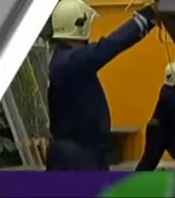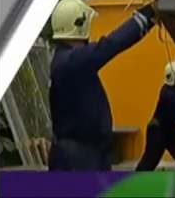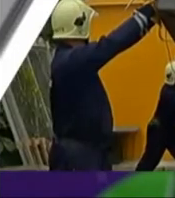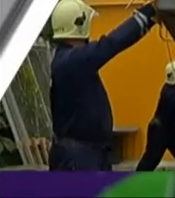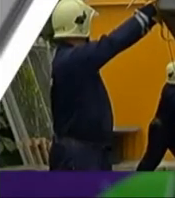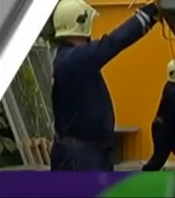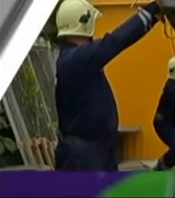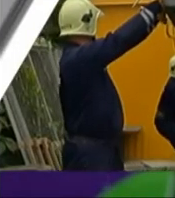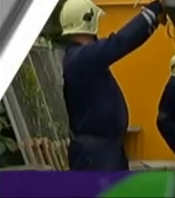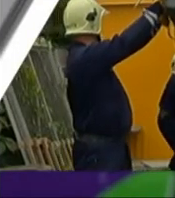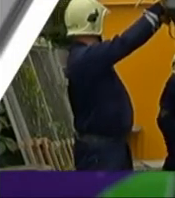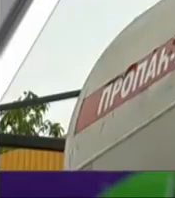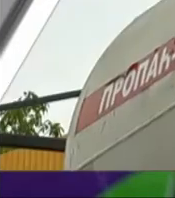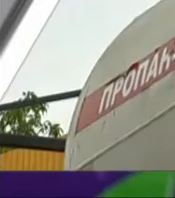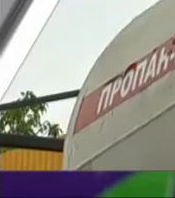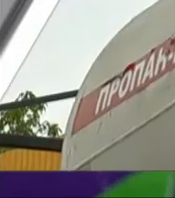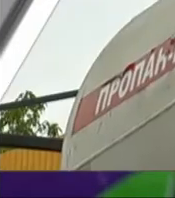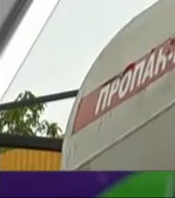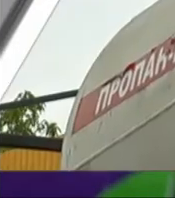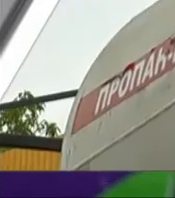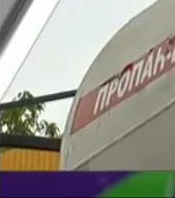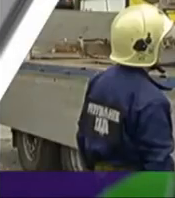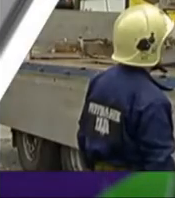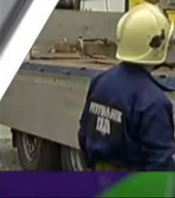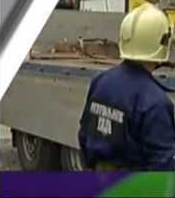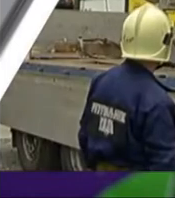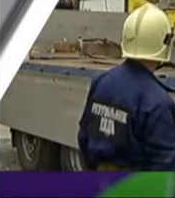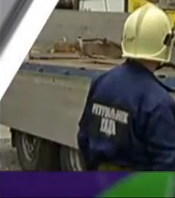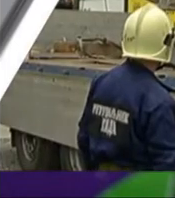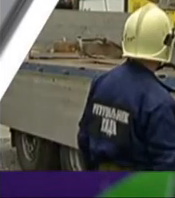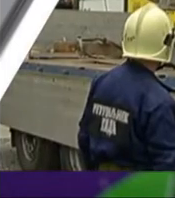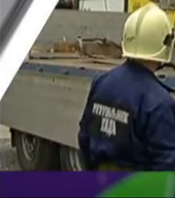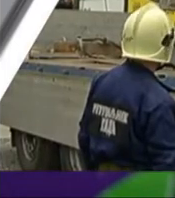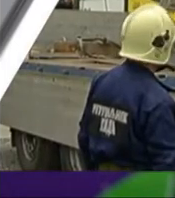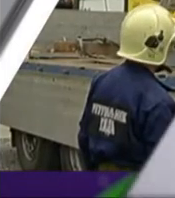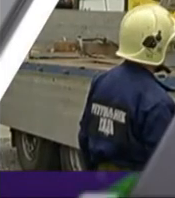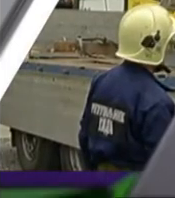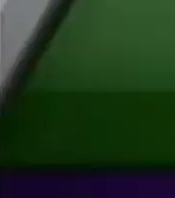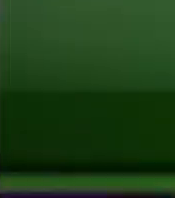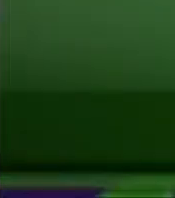Без документів і небезпечні столичні комунальники демонтували ще одну газову заправку.